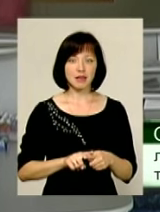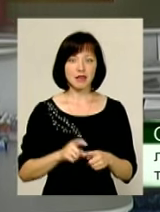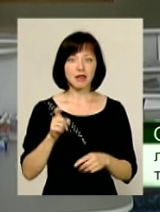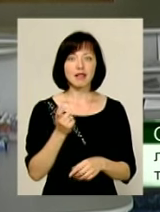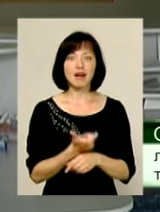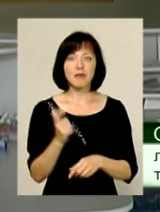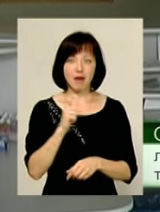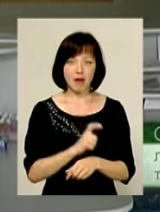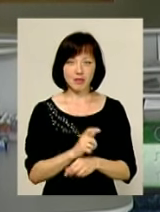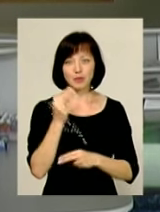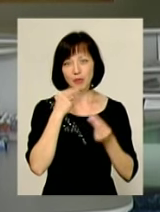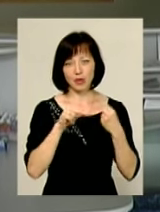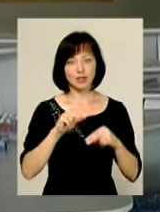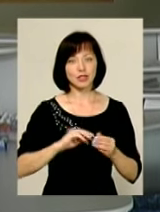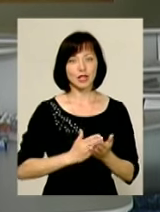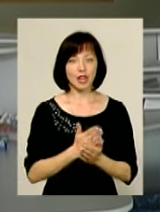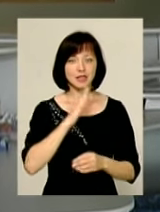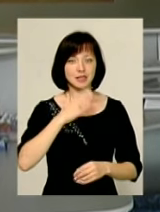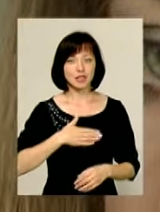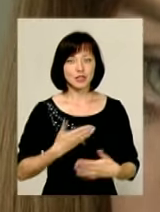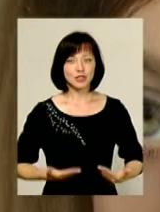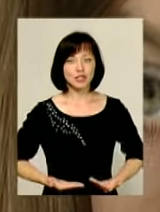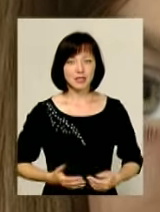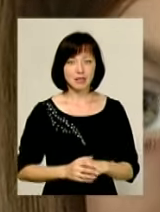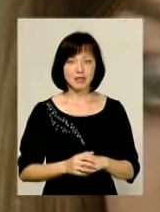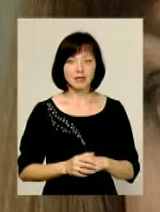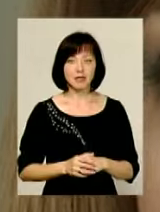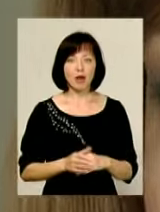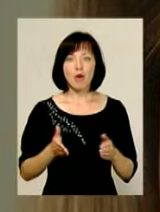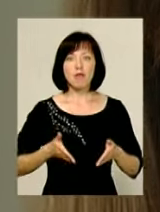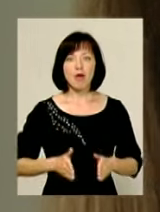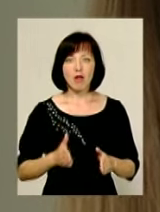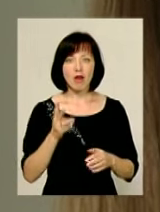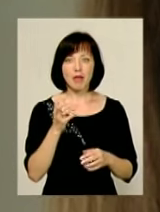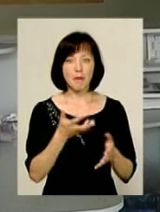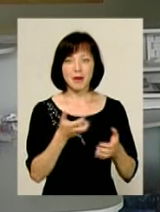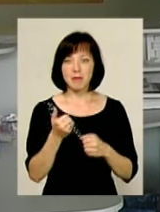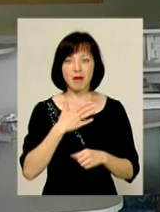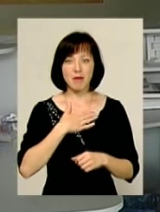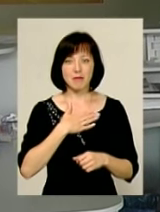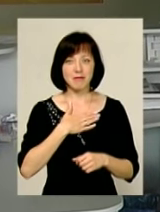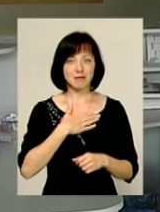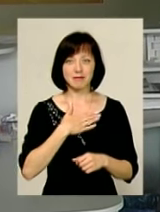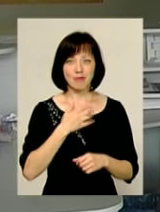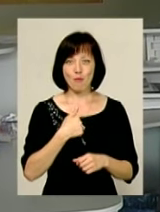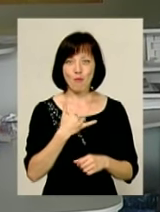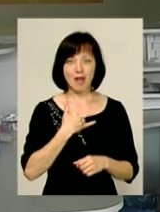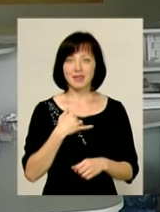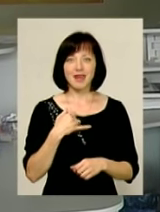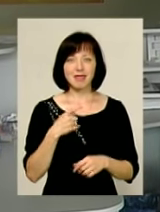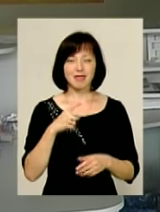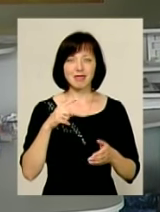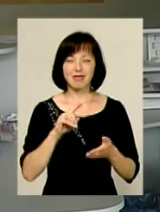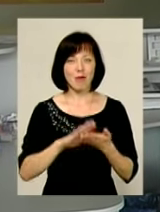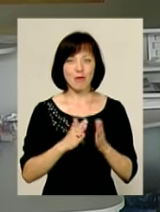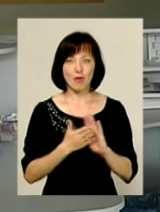набагато, як для мене, покращує якість нашого життя. Пологи він не приймав, тому що, ну, як правило, це не заведено приймати пологи у рідних,